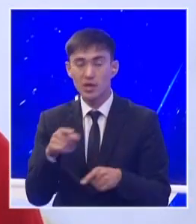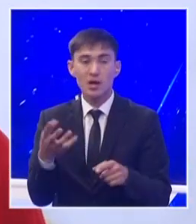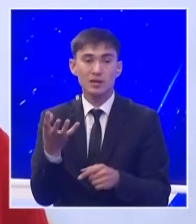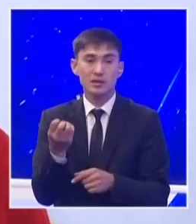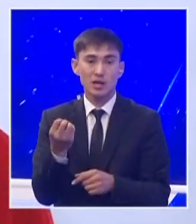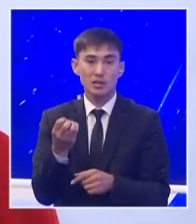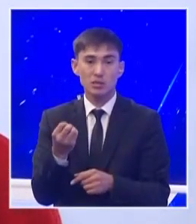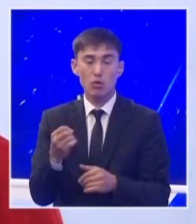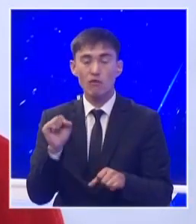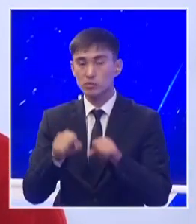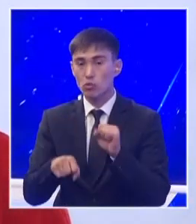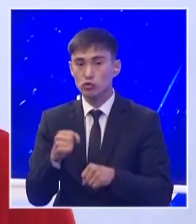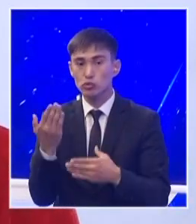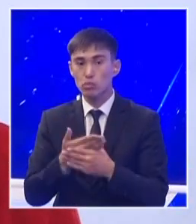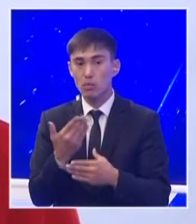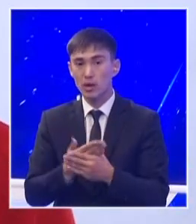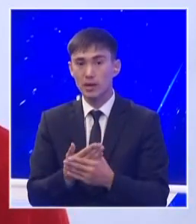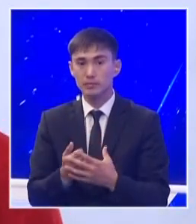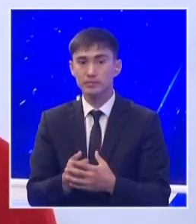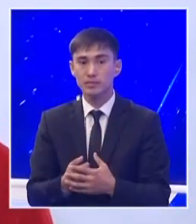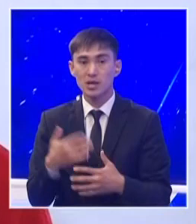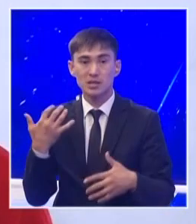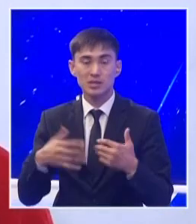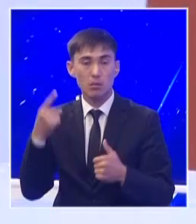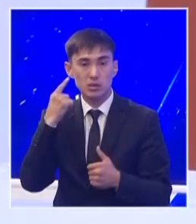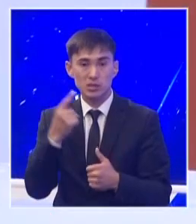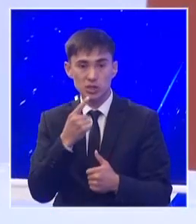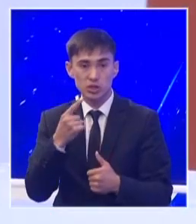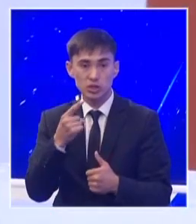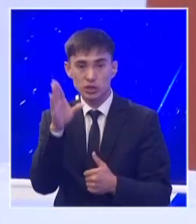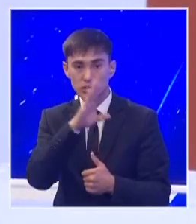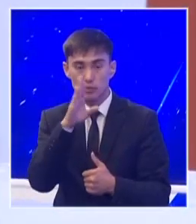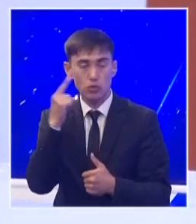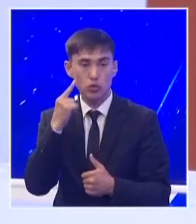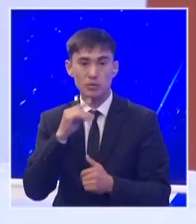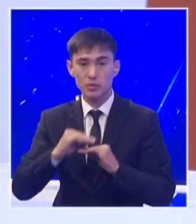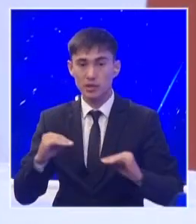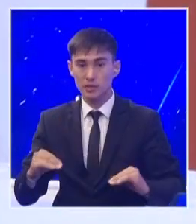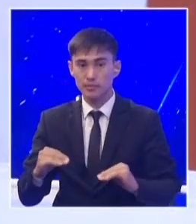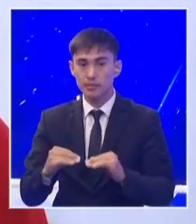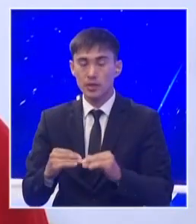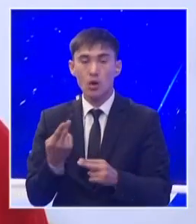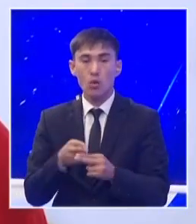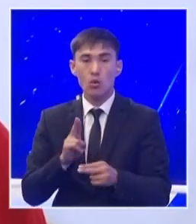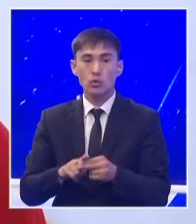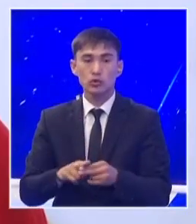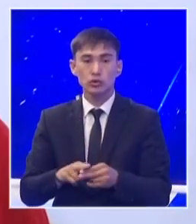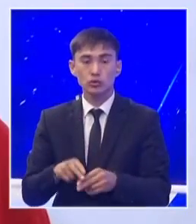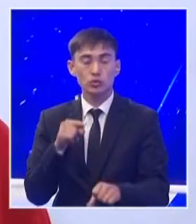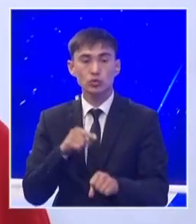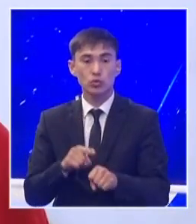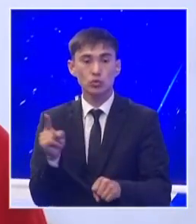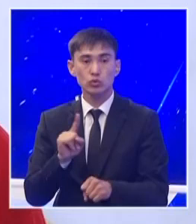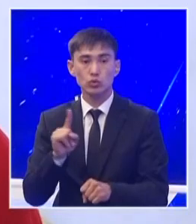также по возможности помогаем слабослышащим и глухим детям. Я очень тронута тем,